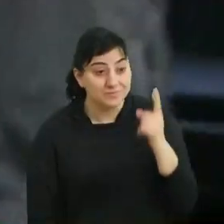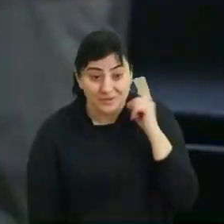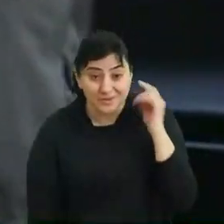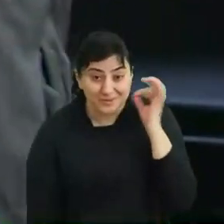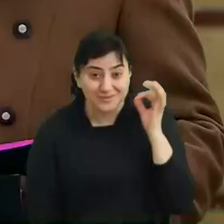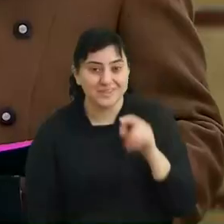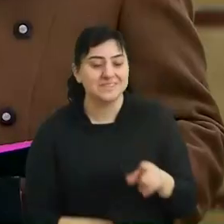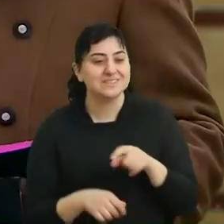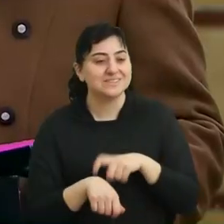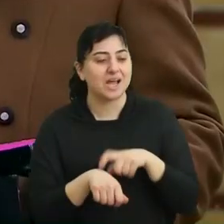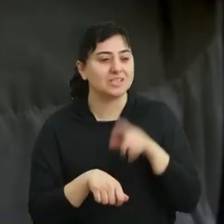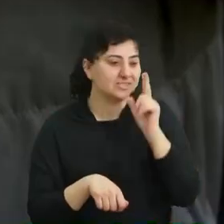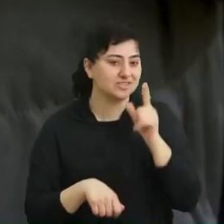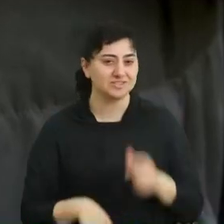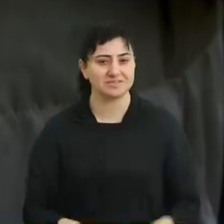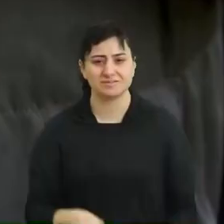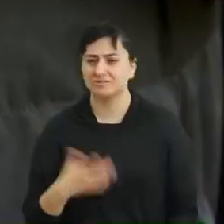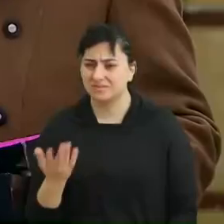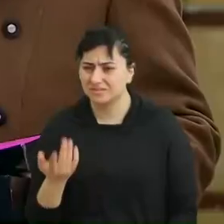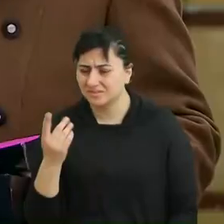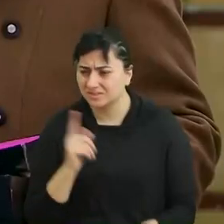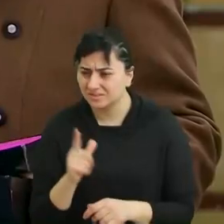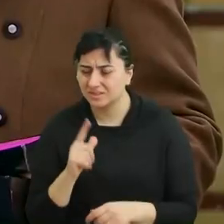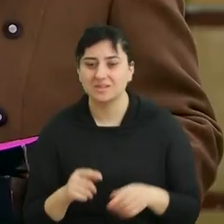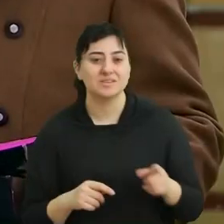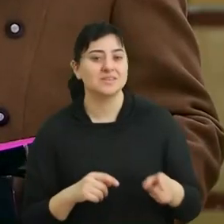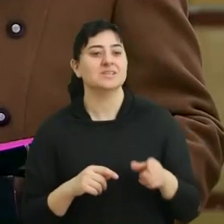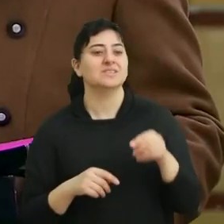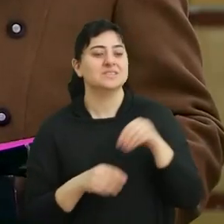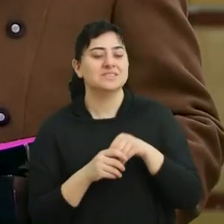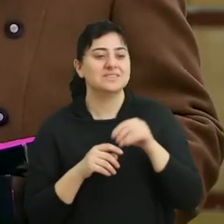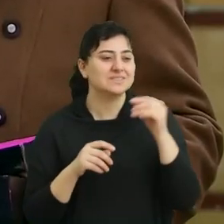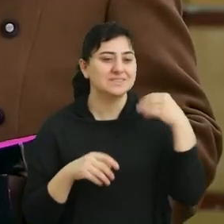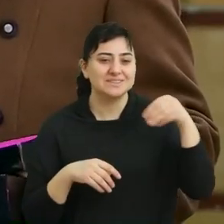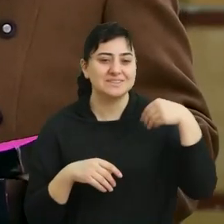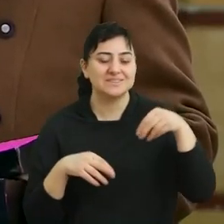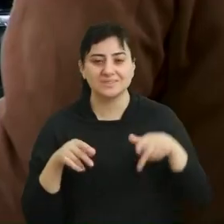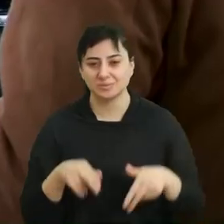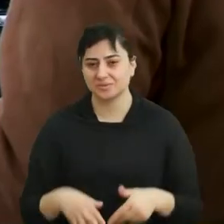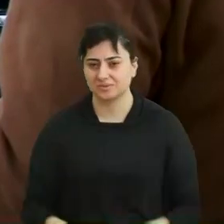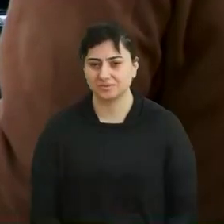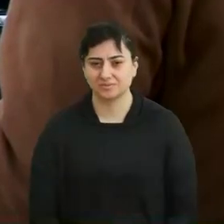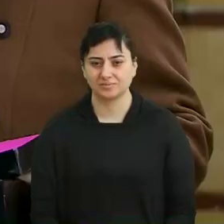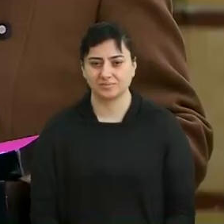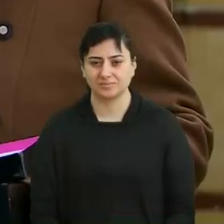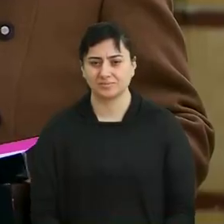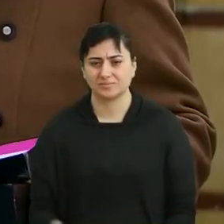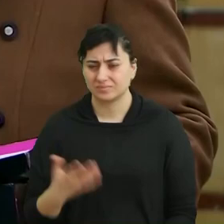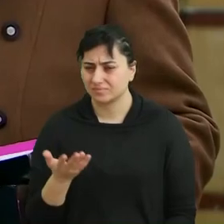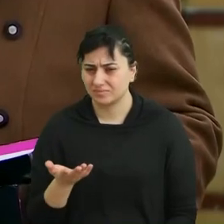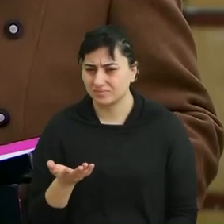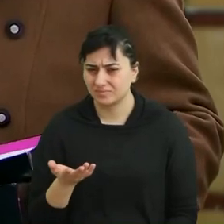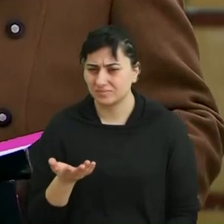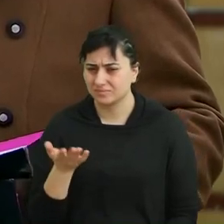mu? Çalar saat çalıyor. Dambılın üzerine yapışık. O nedir ya? Ne çalar saati? Dambılın zilleri çalıyor. Niye? Allah